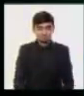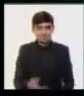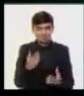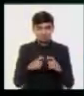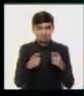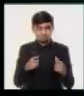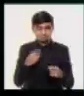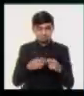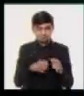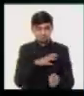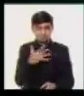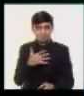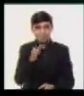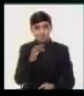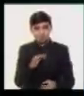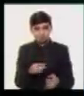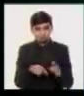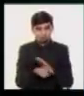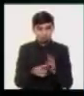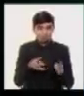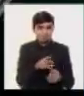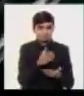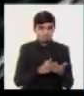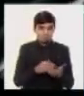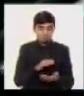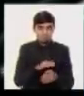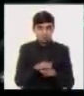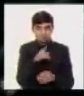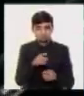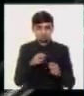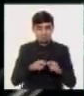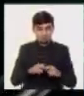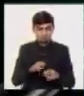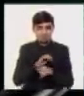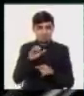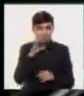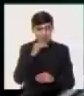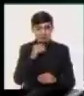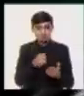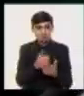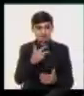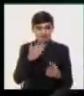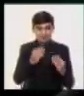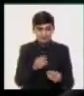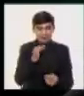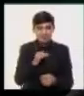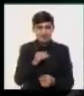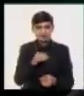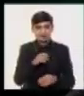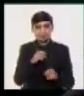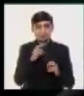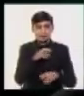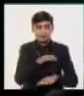банкнота повреждена на 50%, то такие деньги отправляются на экспертизу. Эта процедура занимает до 30 дней в филиалах Национального